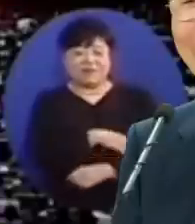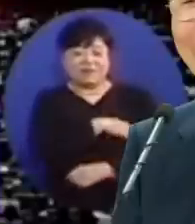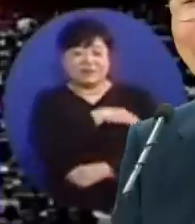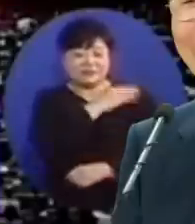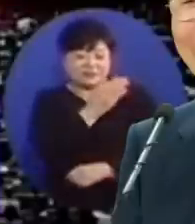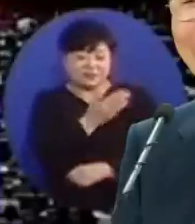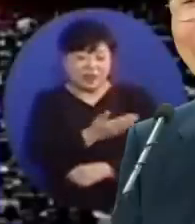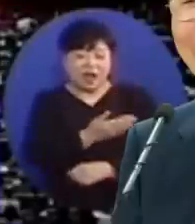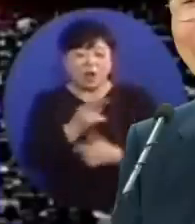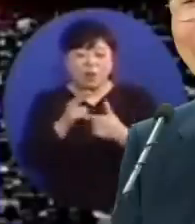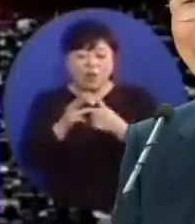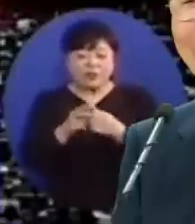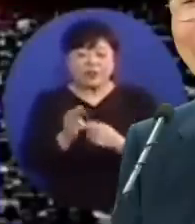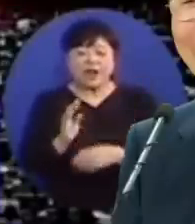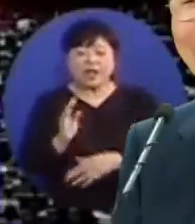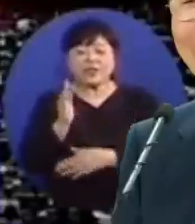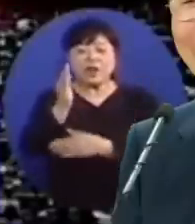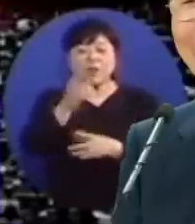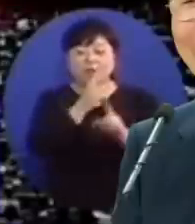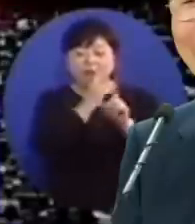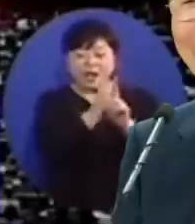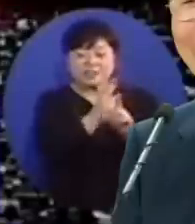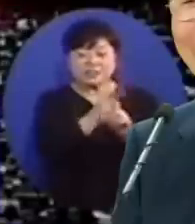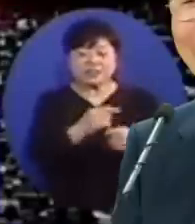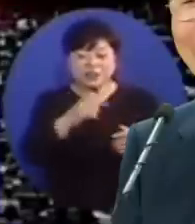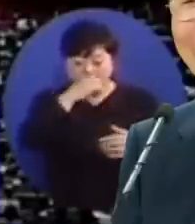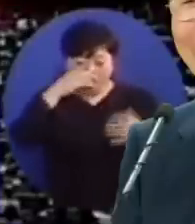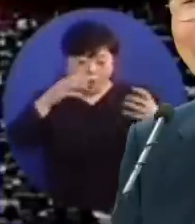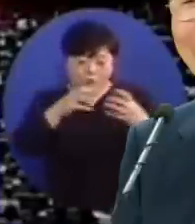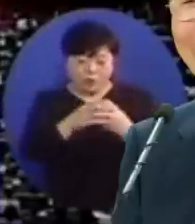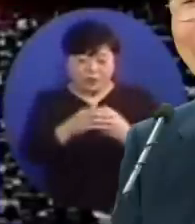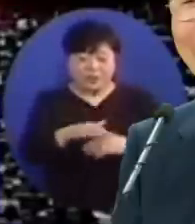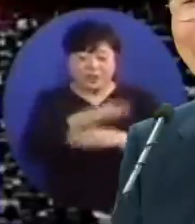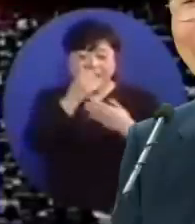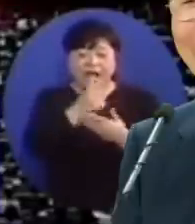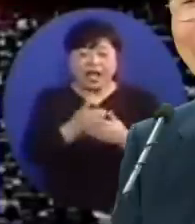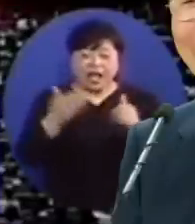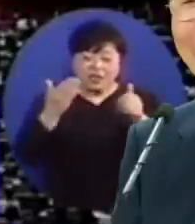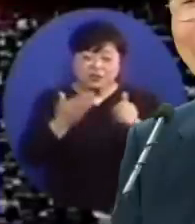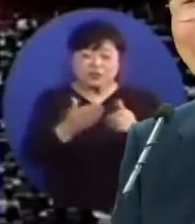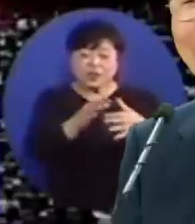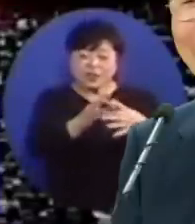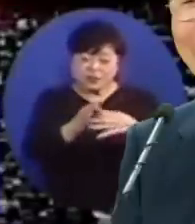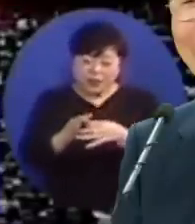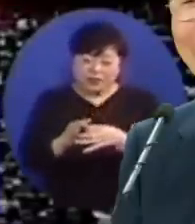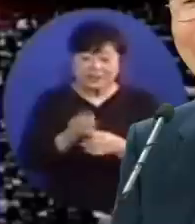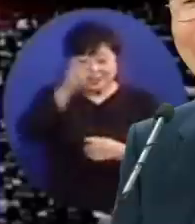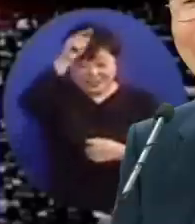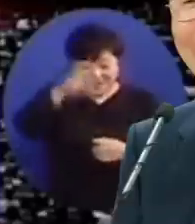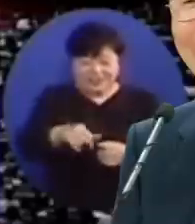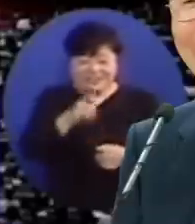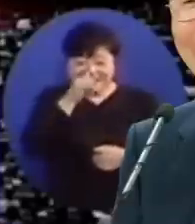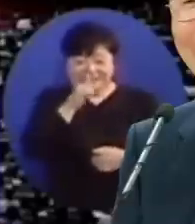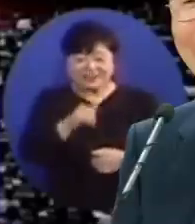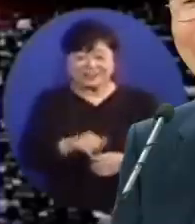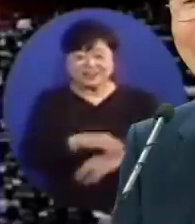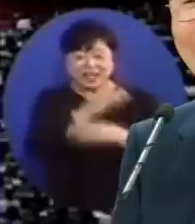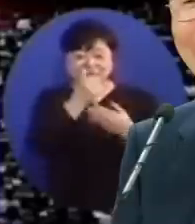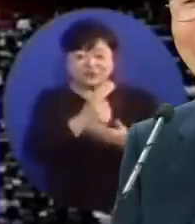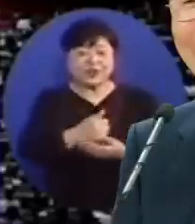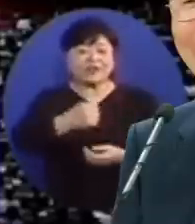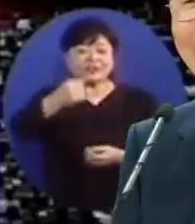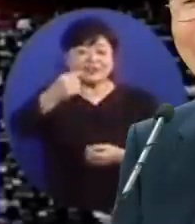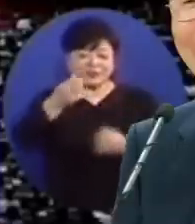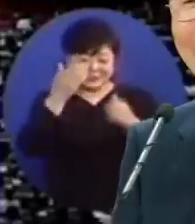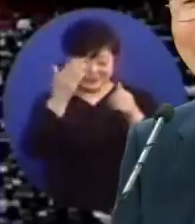야훼여 위대하심과 권능과 영광과 승리와 위엄이 다 주께 속하여 싸우니 천지에 있는 것이 다